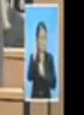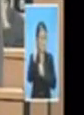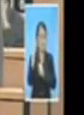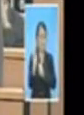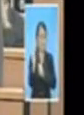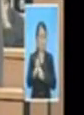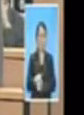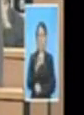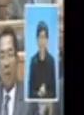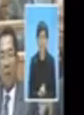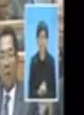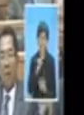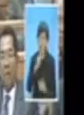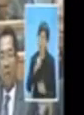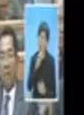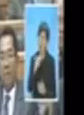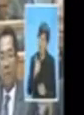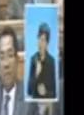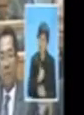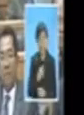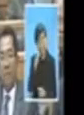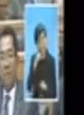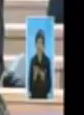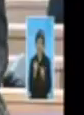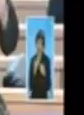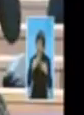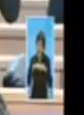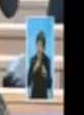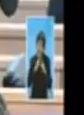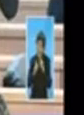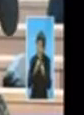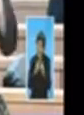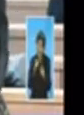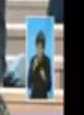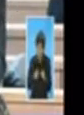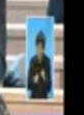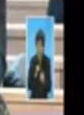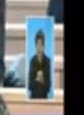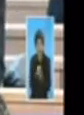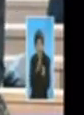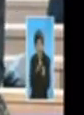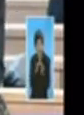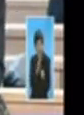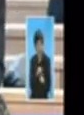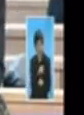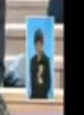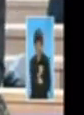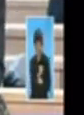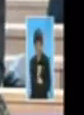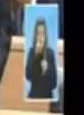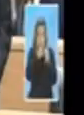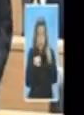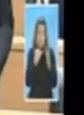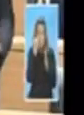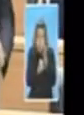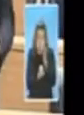การใส่ร้ายป้ายสี ก็พูดเองว่าให้ท่านวินิจฉัย ที่สำคัญที่สุดก็คือต้องเชี่ยเห็นว่าขยะอยู่ไหนอาจจมอยู่ไ